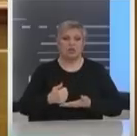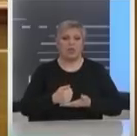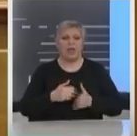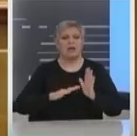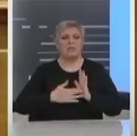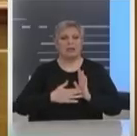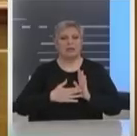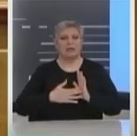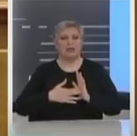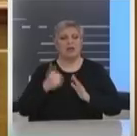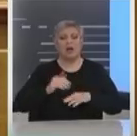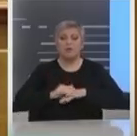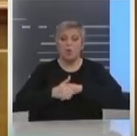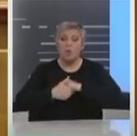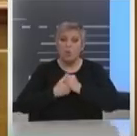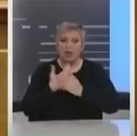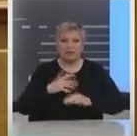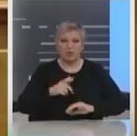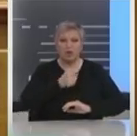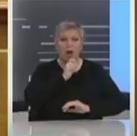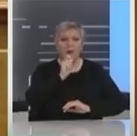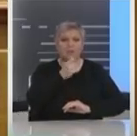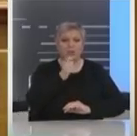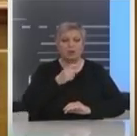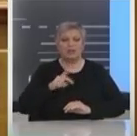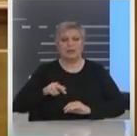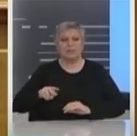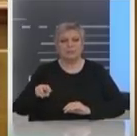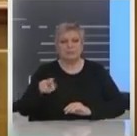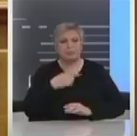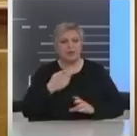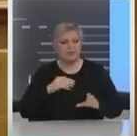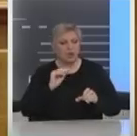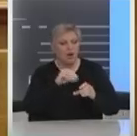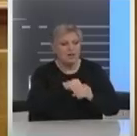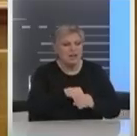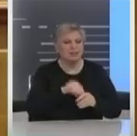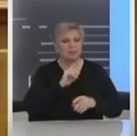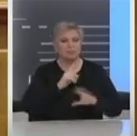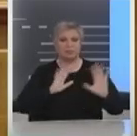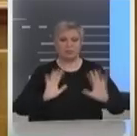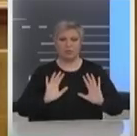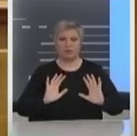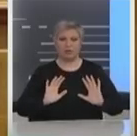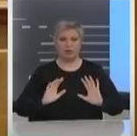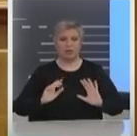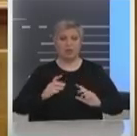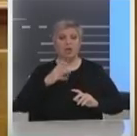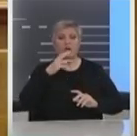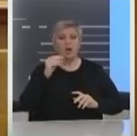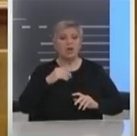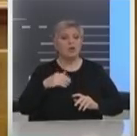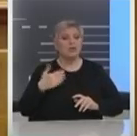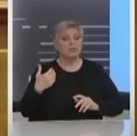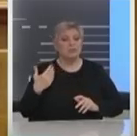αποπολιτικοποιημένη. Για να μην είναι αντικείμενο πολιτικών παρεμβάσεων. Με τόσο κόπο δημιουργήθηκε. Κύριε